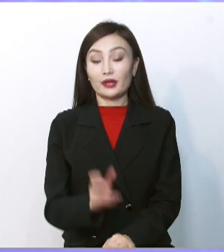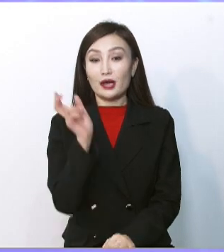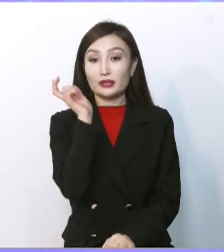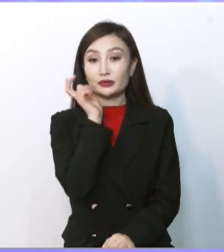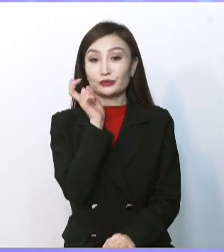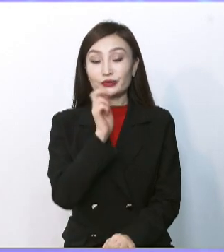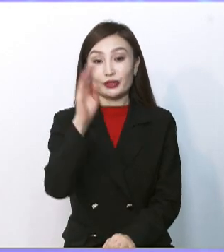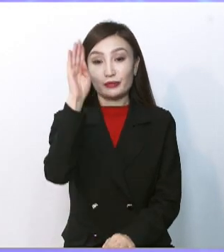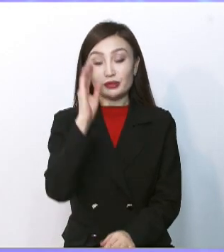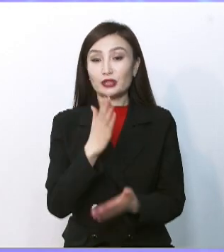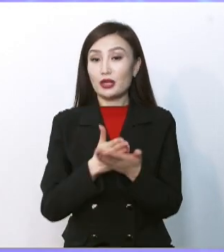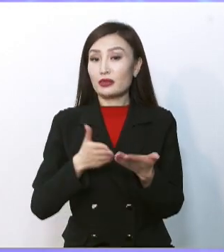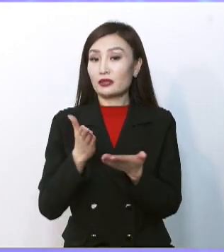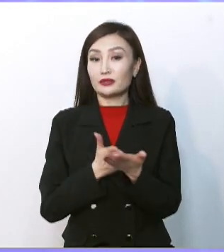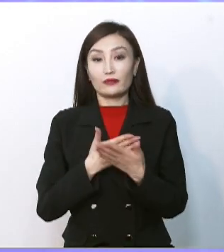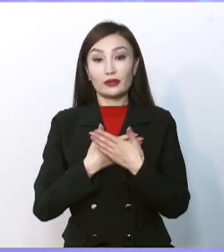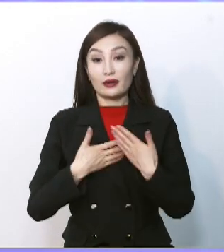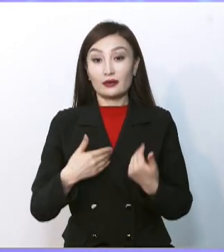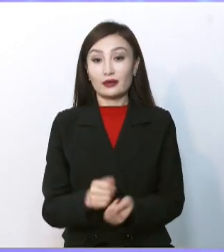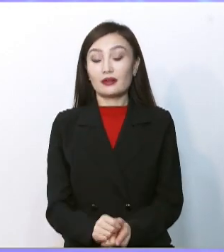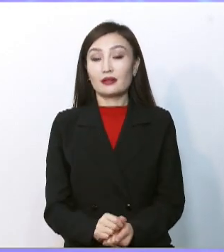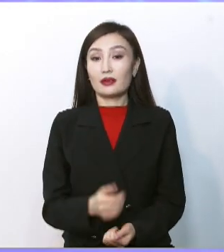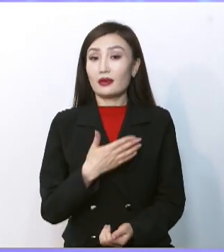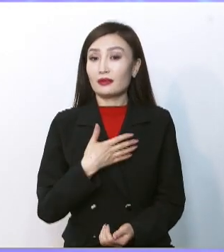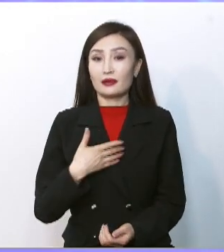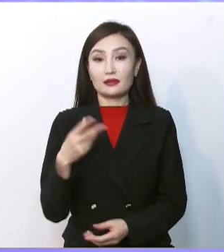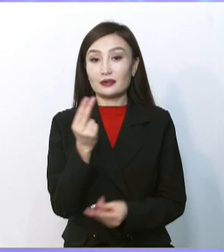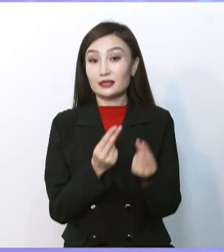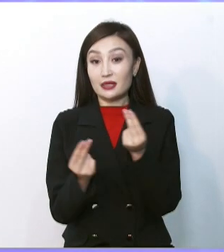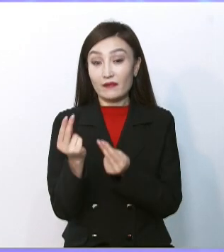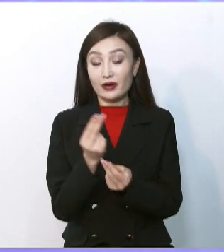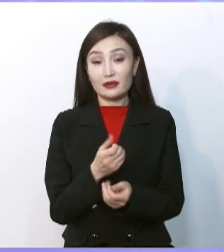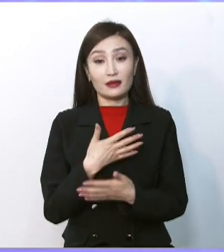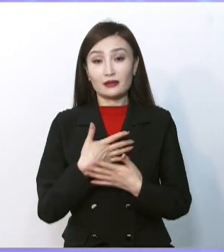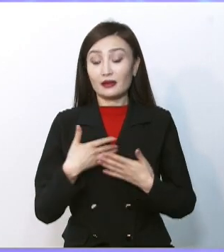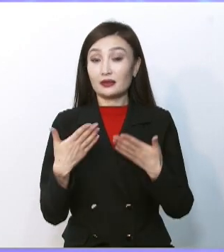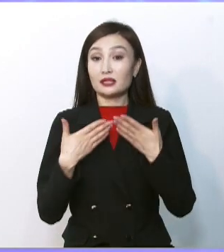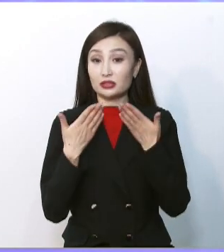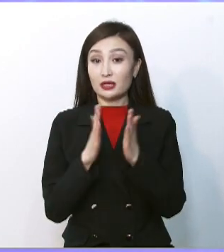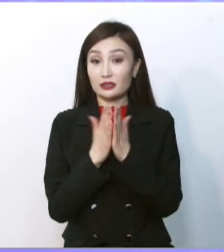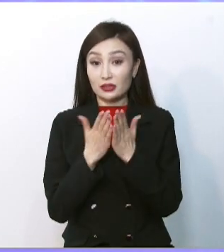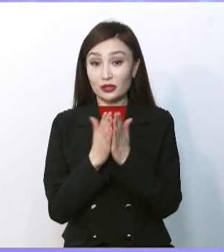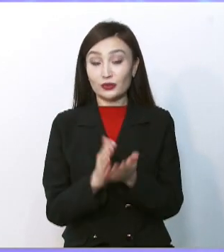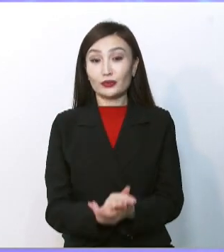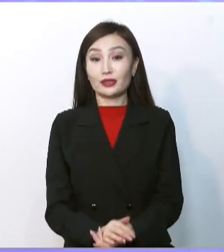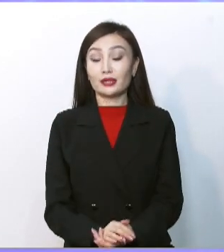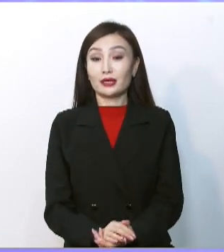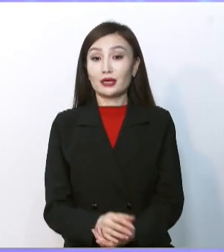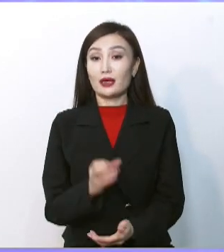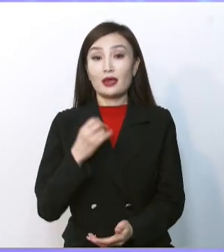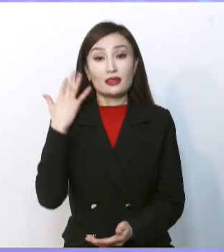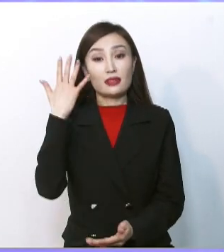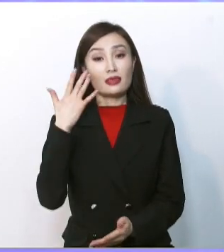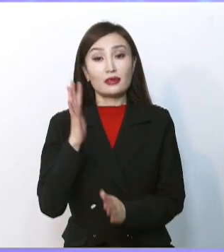Скучный мальчишка ничего не хотел. Не хотел рисовать, не хотел читать книгу, не